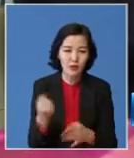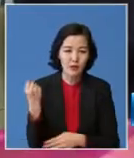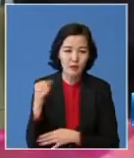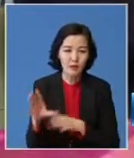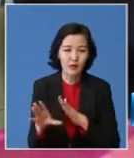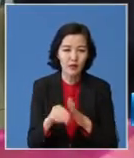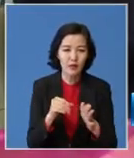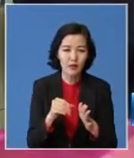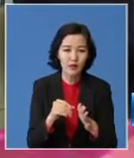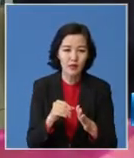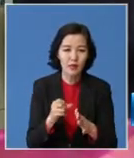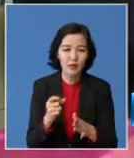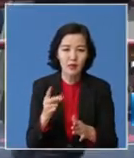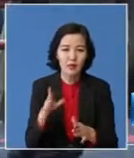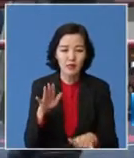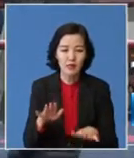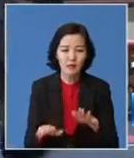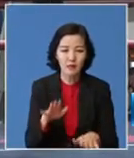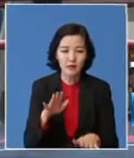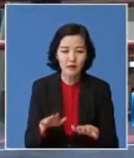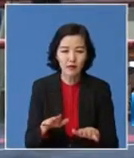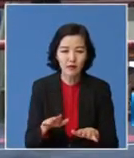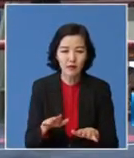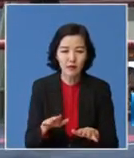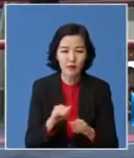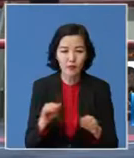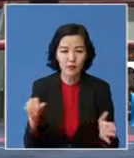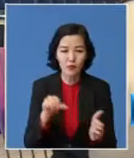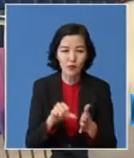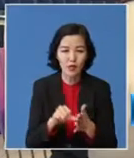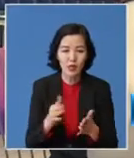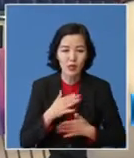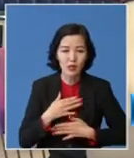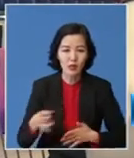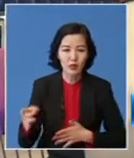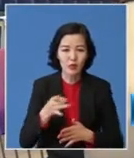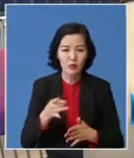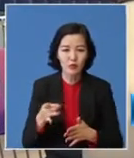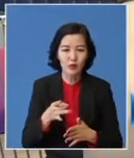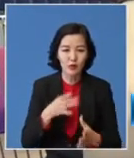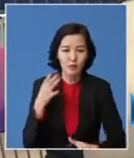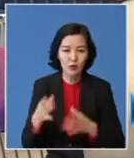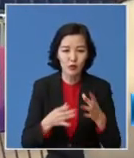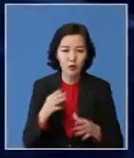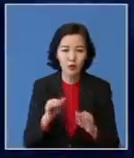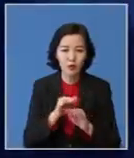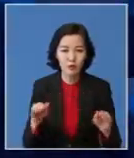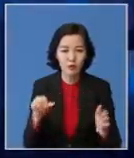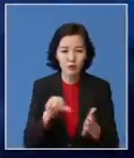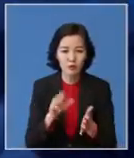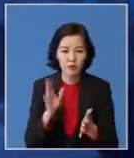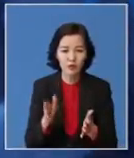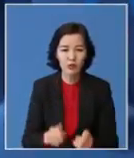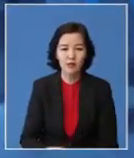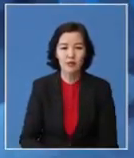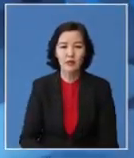победителями в нескольких весовых и возрастных категориях, будут представлять нашу республику уже на международной арене. Азат